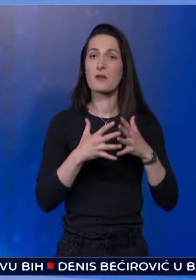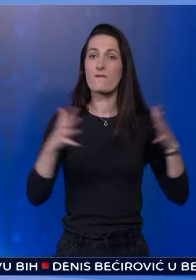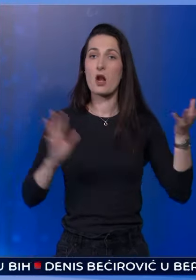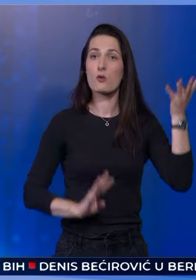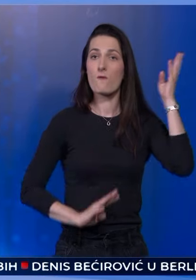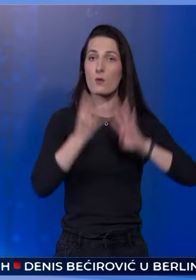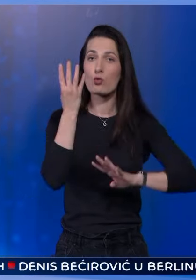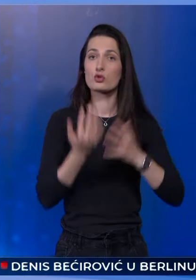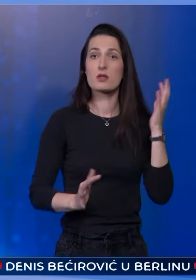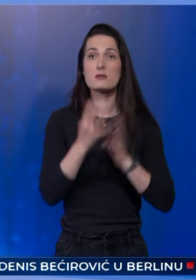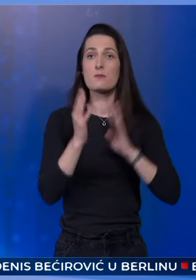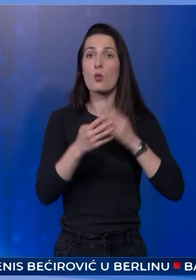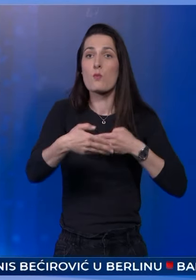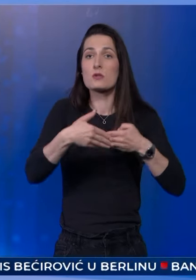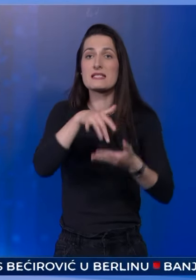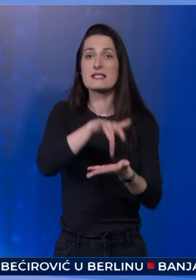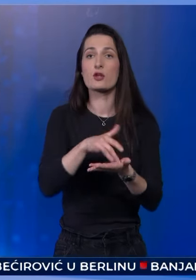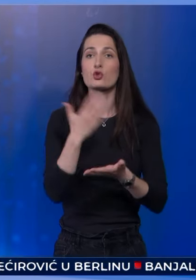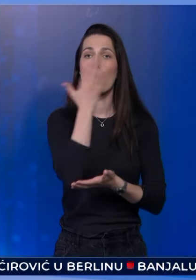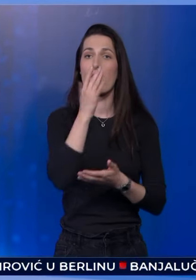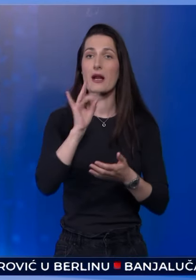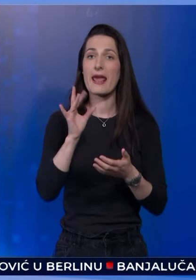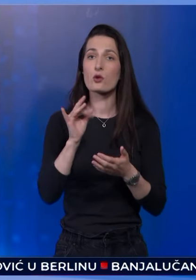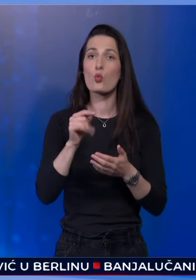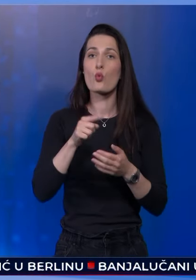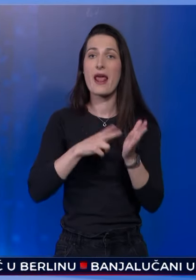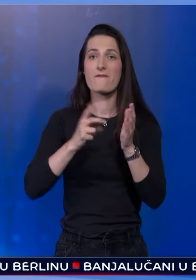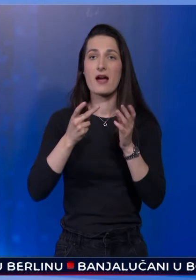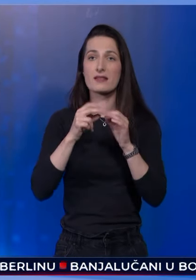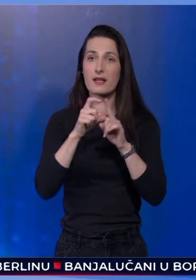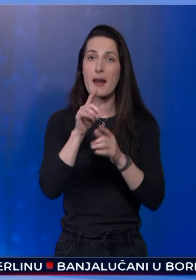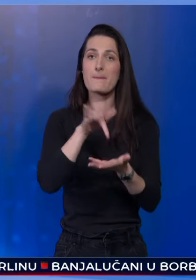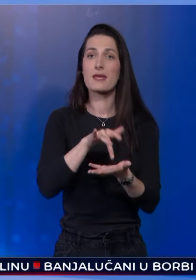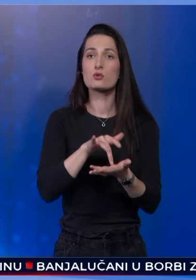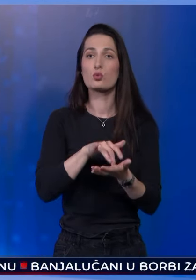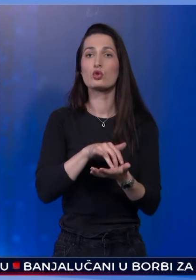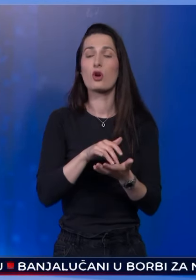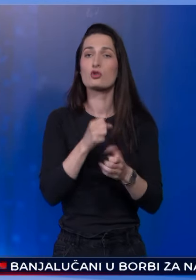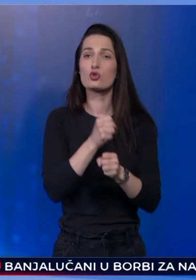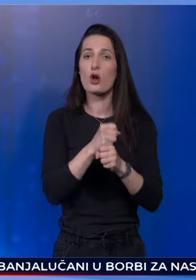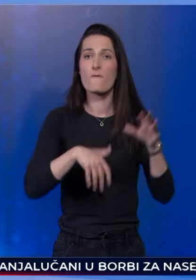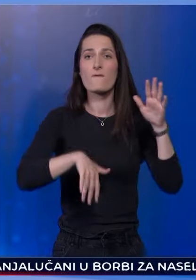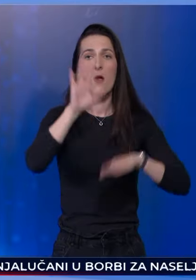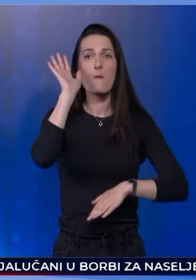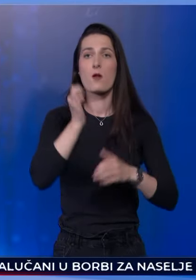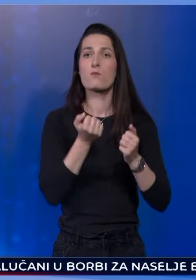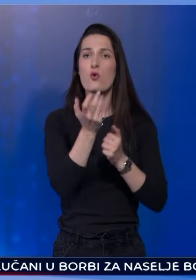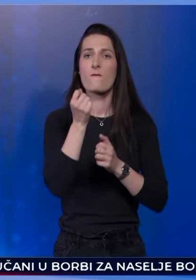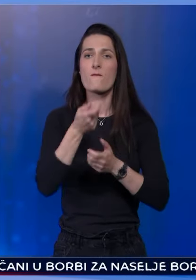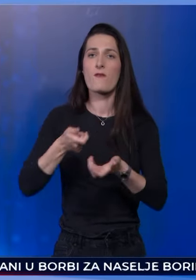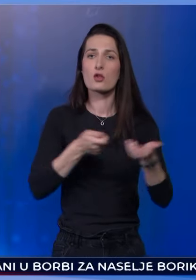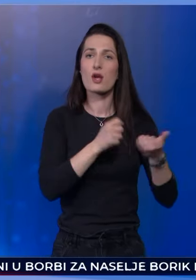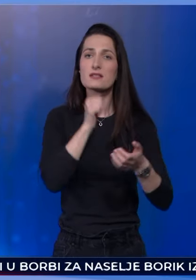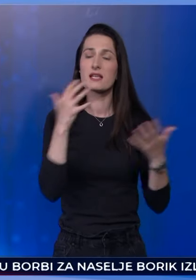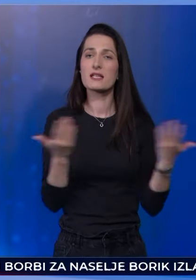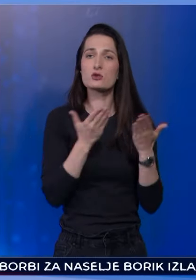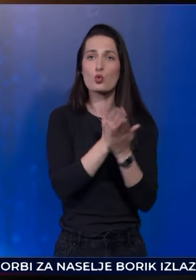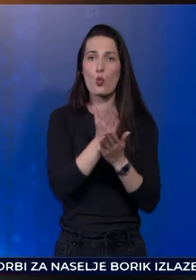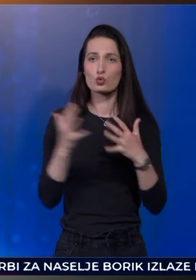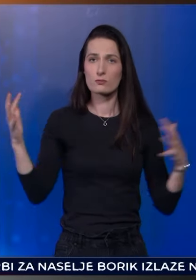Veliki požar izbio je u blizini srednje škole u Renu u Nevadi. Na mjestu događaja je veliki broj vatrogasnih i